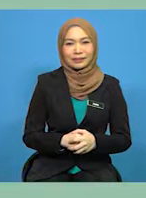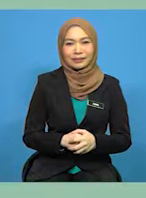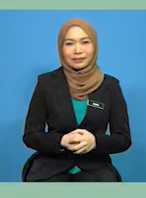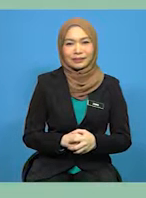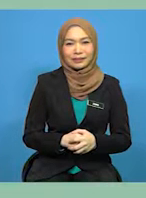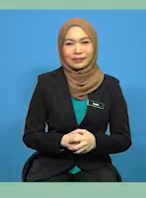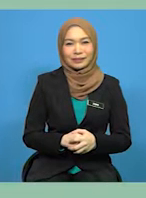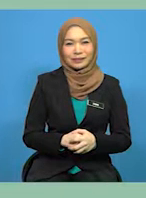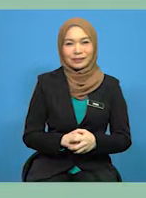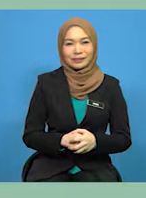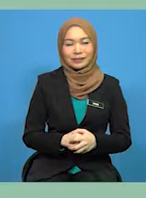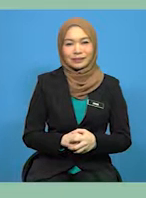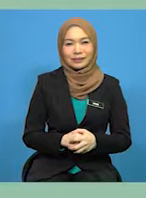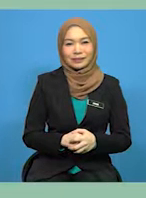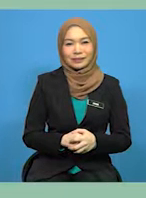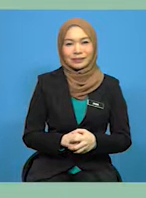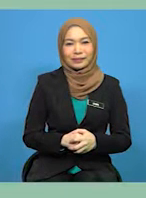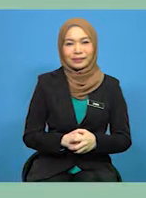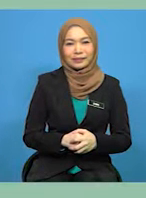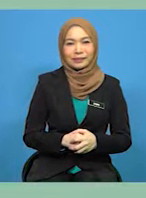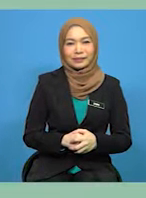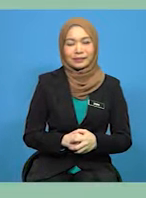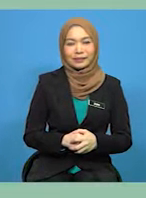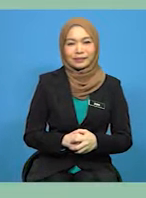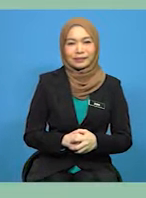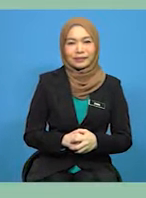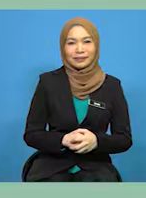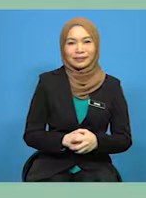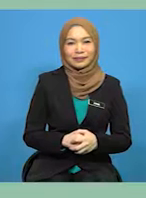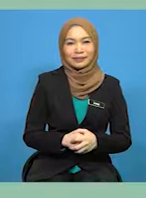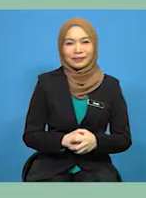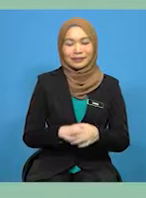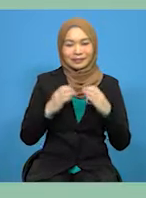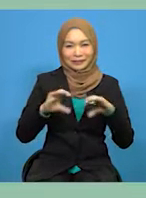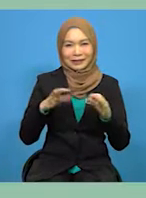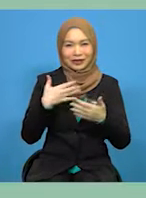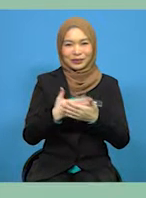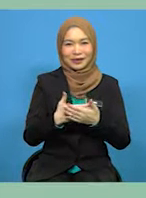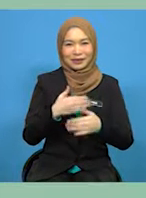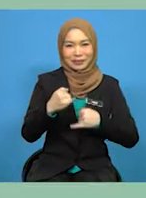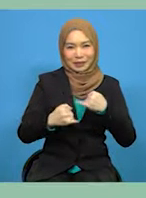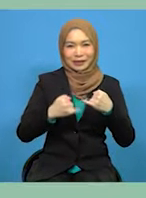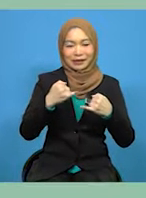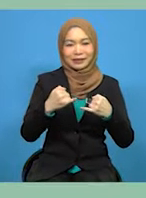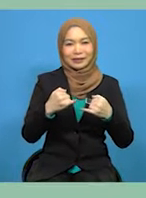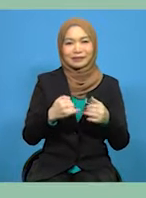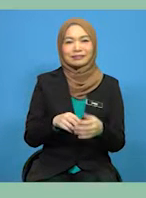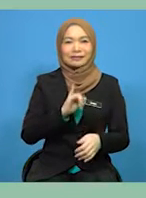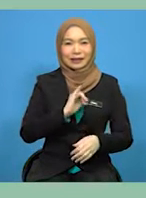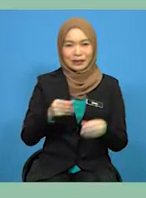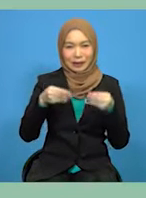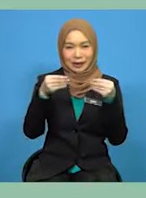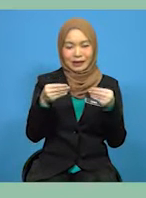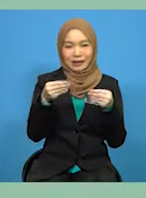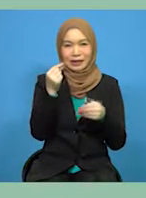Mencabar, bukan? Tapi tidak mengapa. Cuba hingga jaya. Saya berikan sedikit